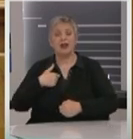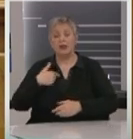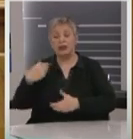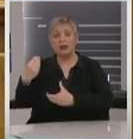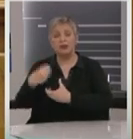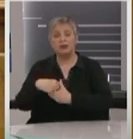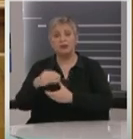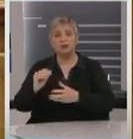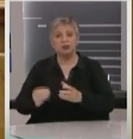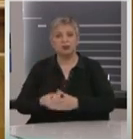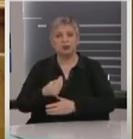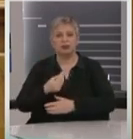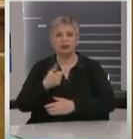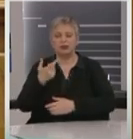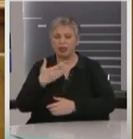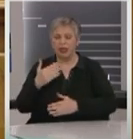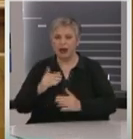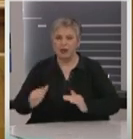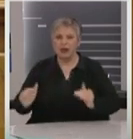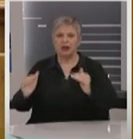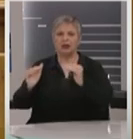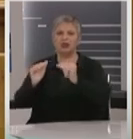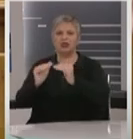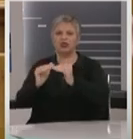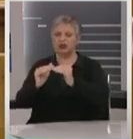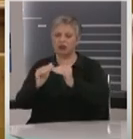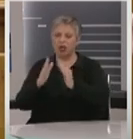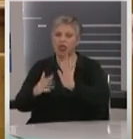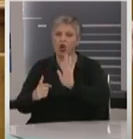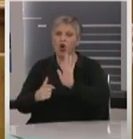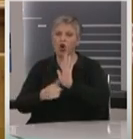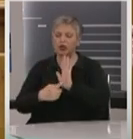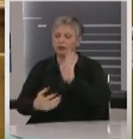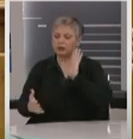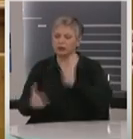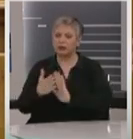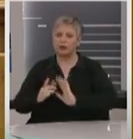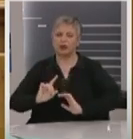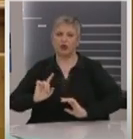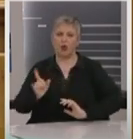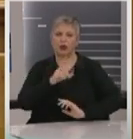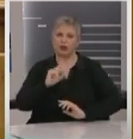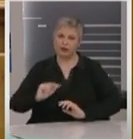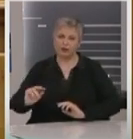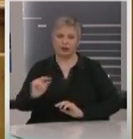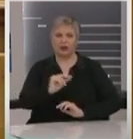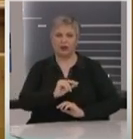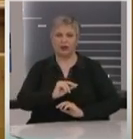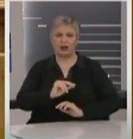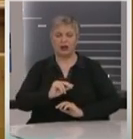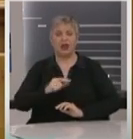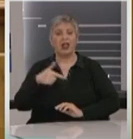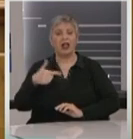αρχές της ισότητας και της ισονομίας. Όλοι θα είναι ίσοι απέναντι στον νόμο. Και αυτή τη